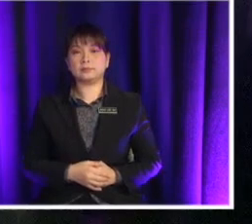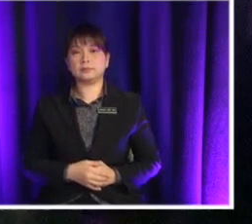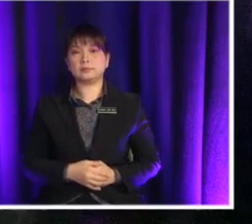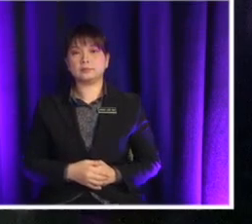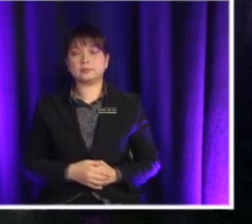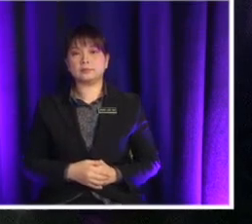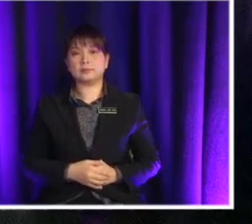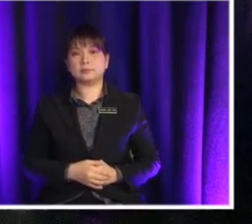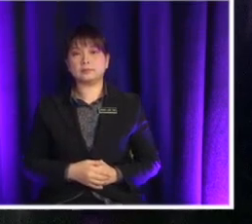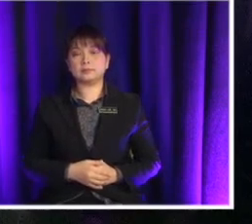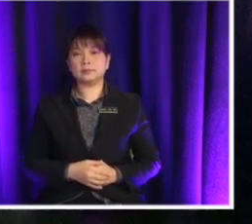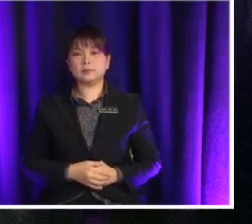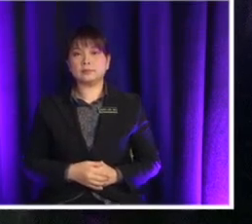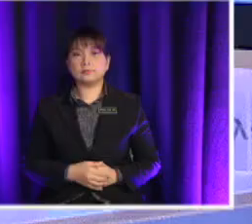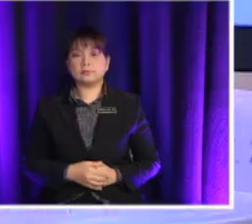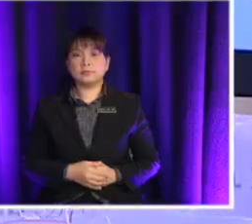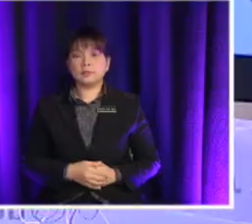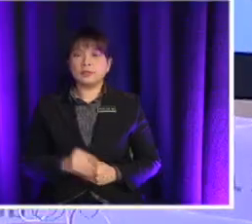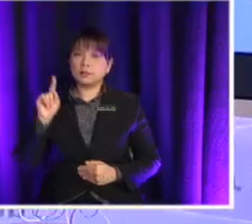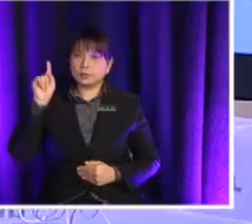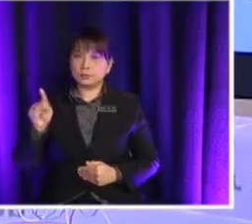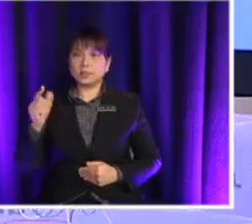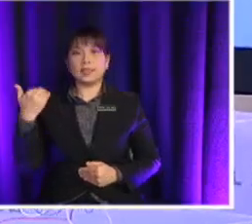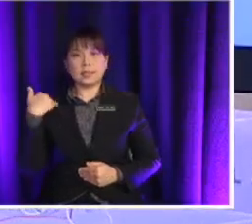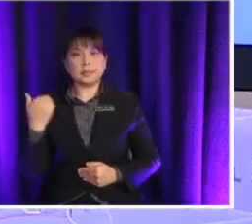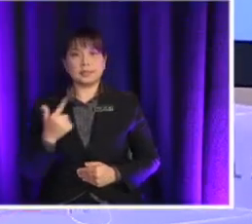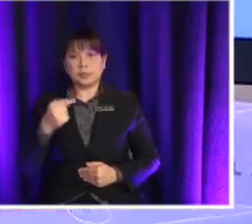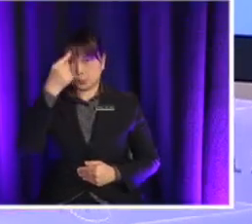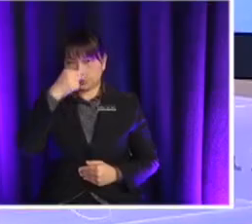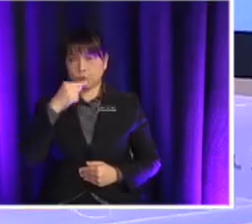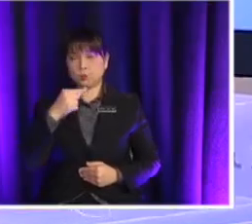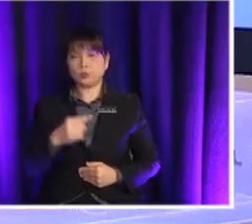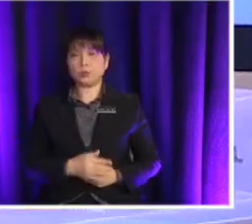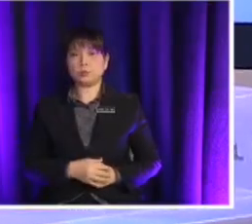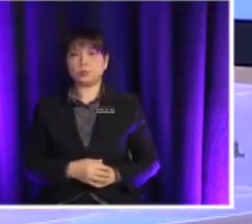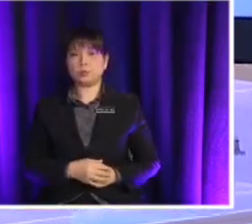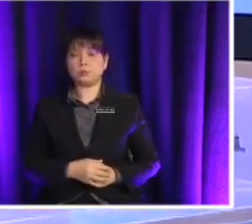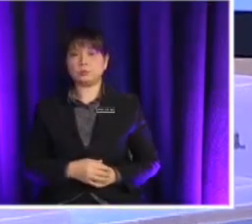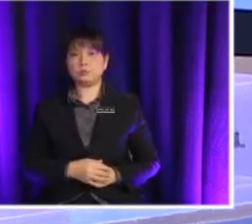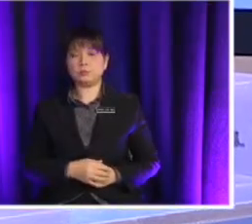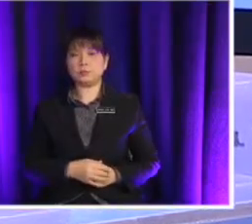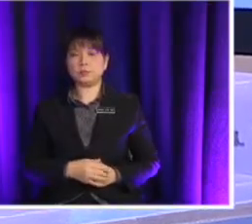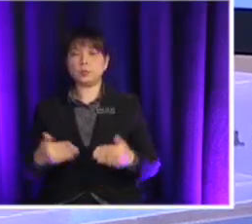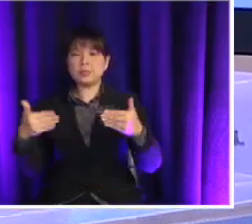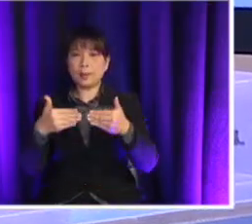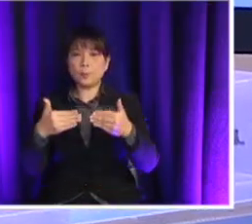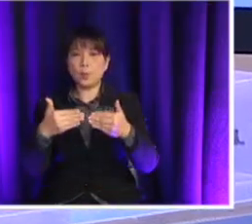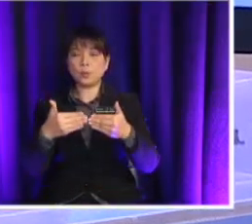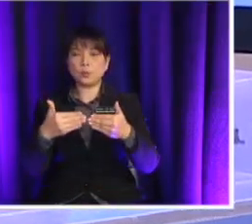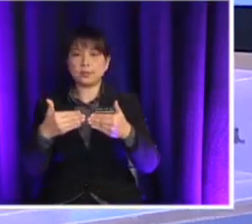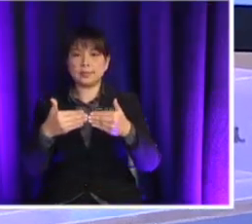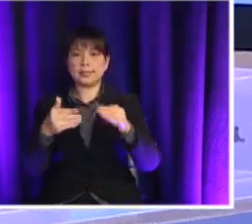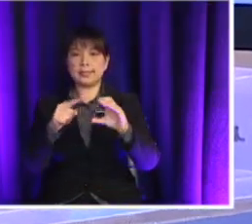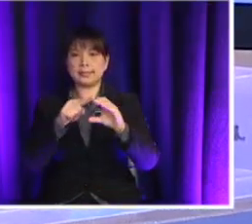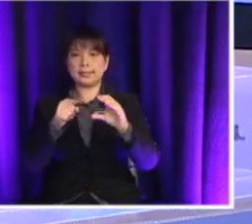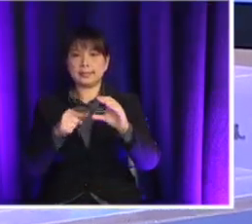okey, bolehlah juga tu kan. Sebab dia Swiss ni adalah untuk menghidup atau mematikan litar, nak menyambungkan litar. Okey, baik Aiman, pandai Aiman.